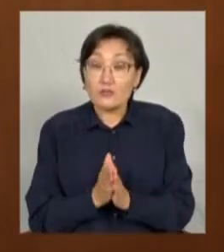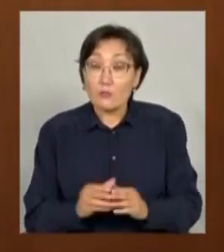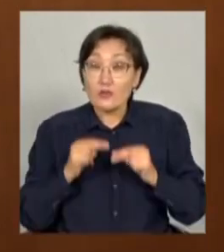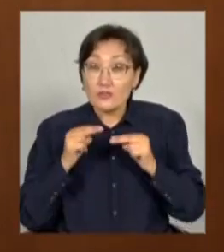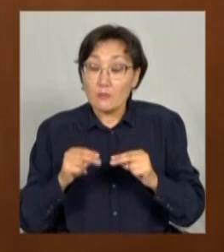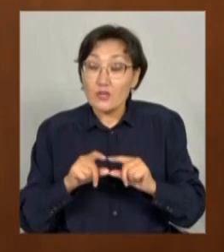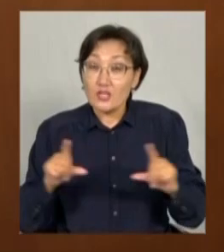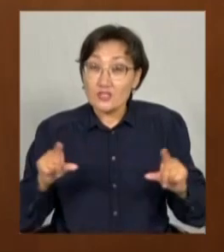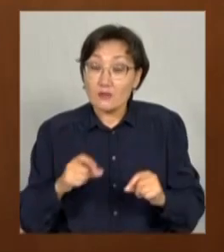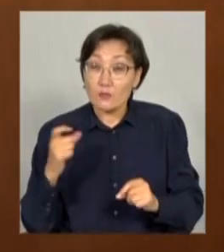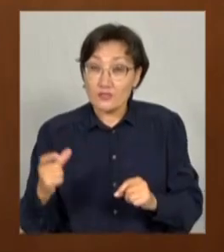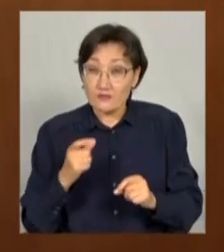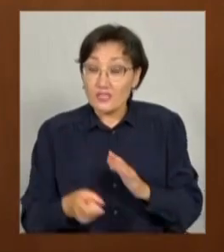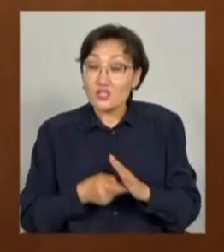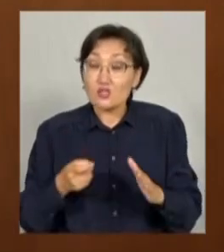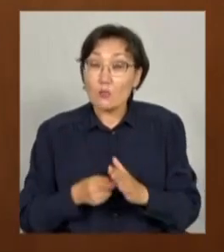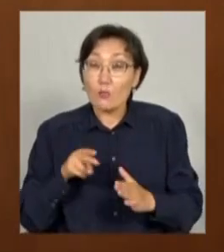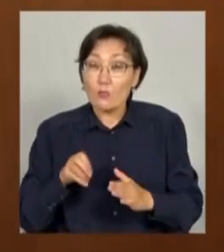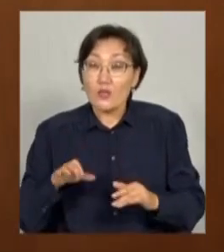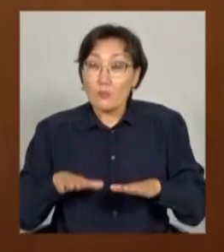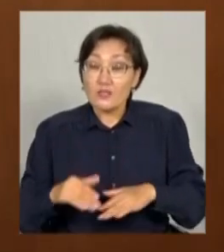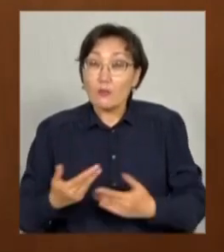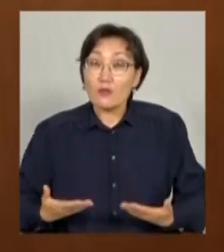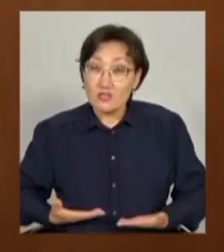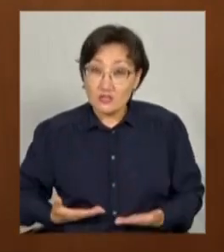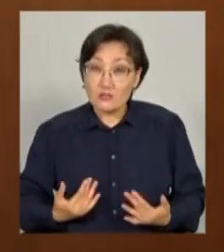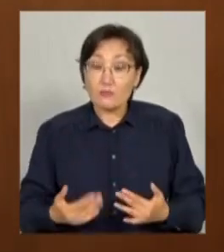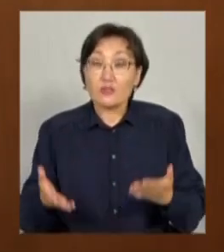обратиться в Департамент экономических расследований по месту проживания.